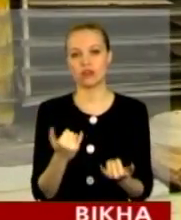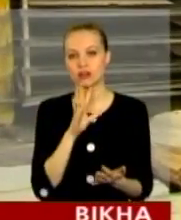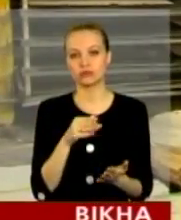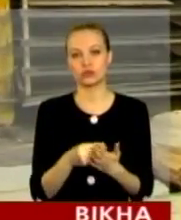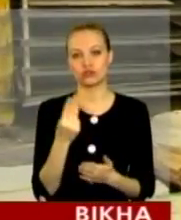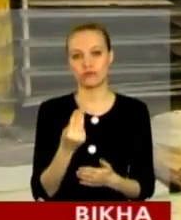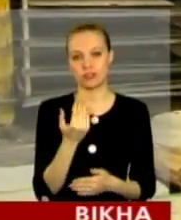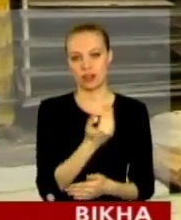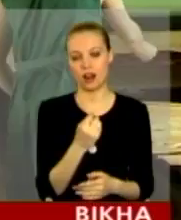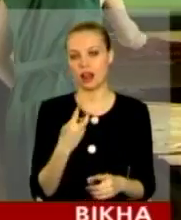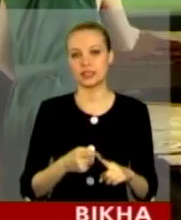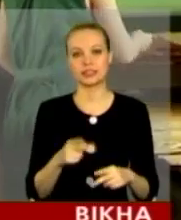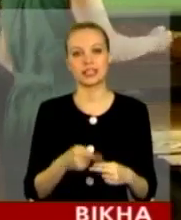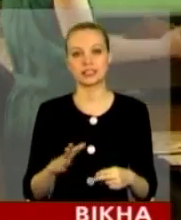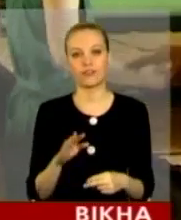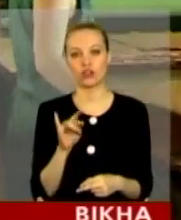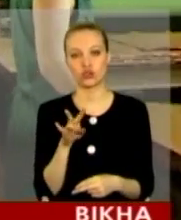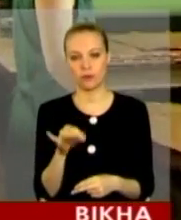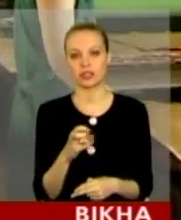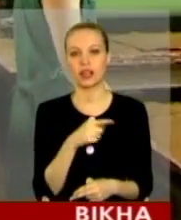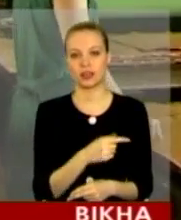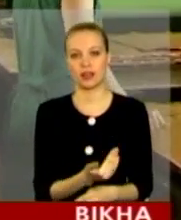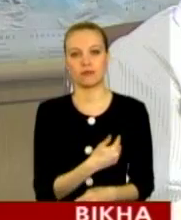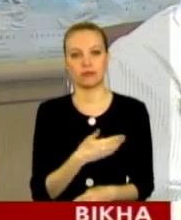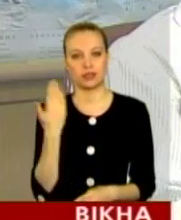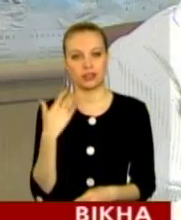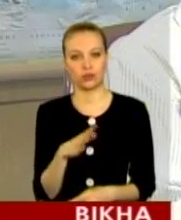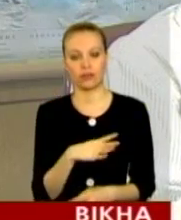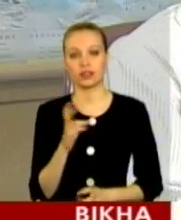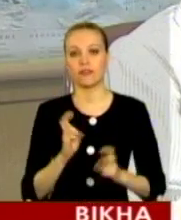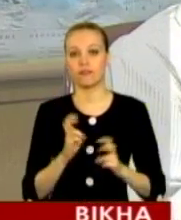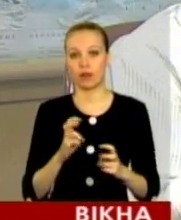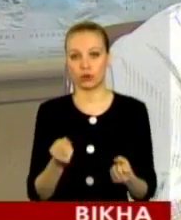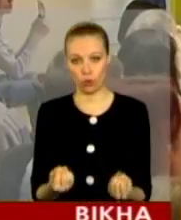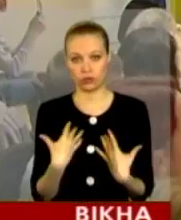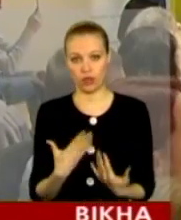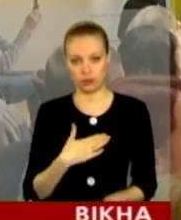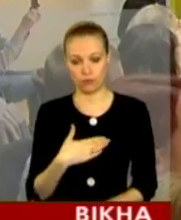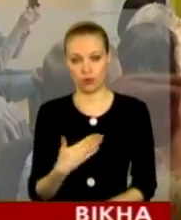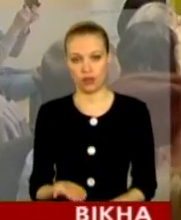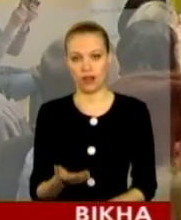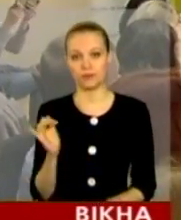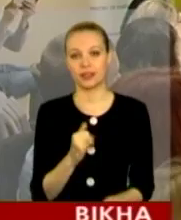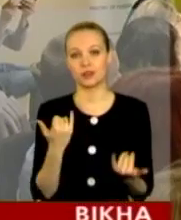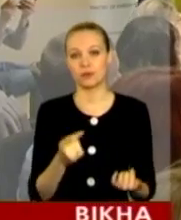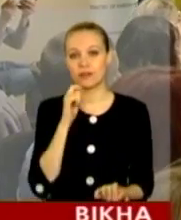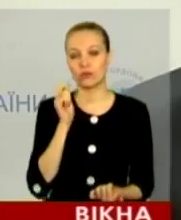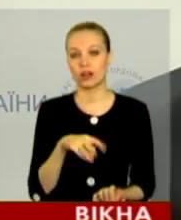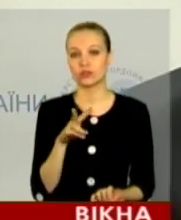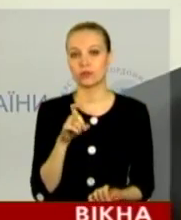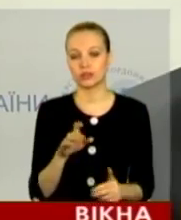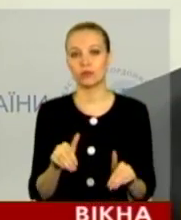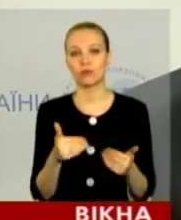володіють швейцарці. Та це не завадило Жириновському на неї претендувати. Фабрику віддайте, вона моя. Тому і в українському